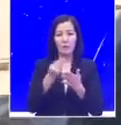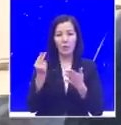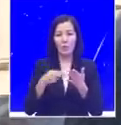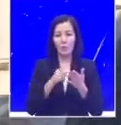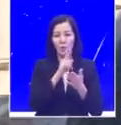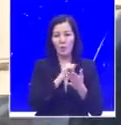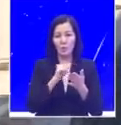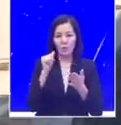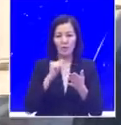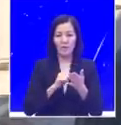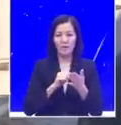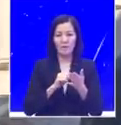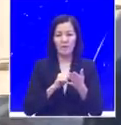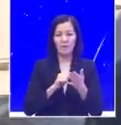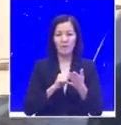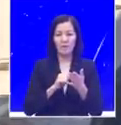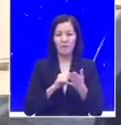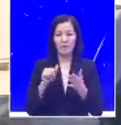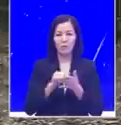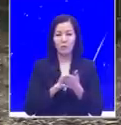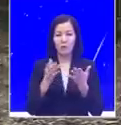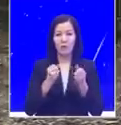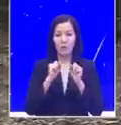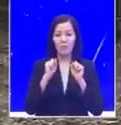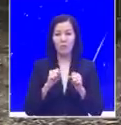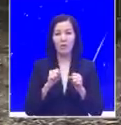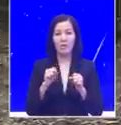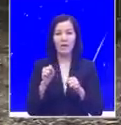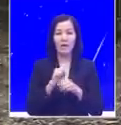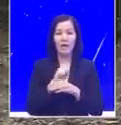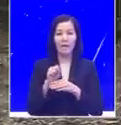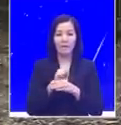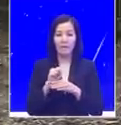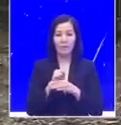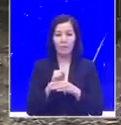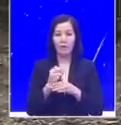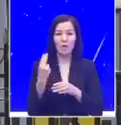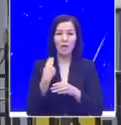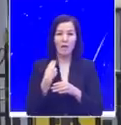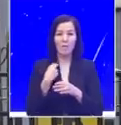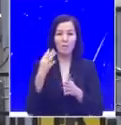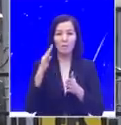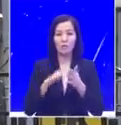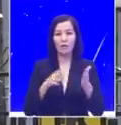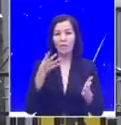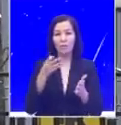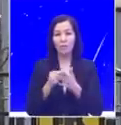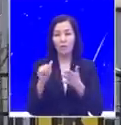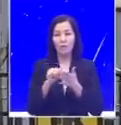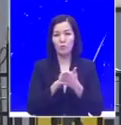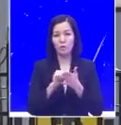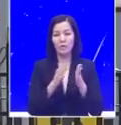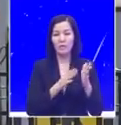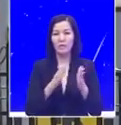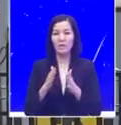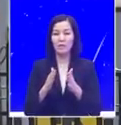жаңағы өзіңіздің шарбаңызды шеше аласыз деді. Автокөлікті атынан шығару, айыппұлдарды төлеу, құжаттарды реттеу және жүргізу куәлігін алу